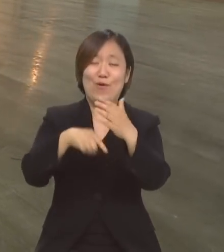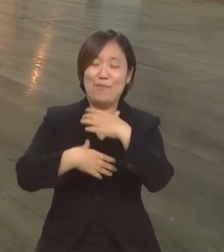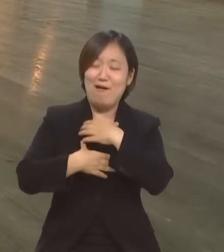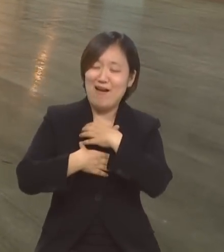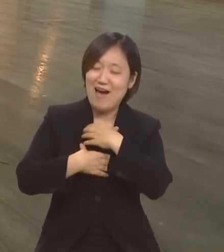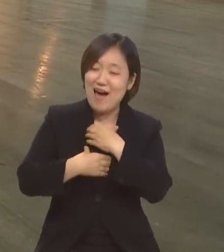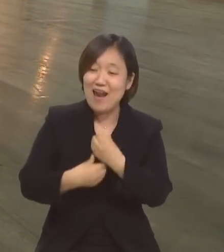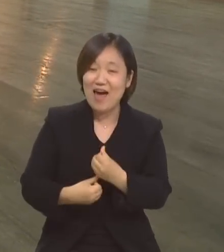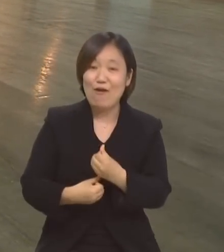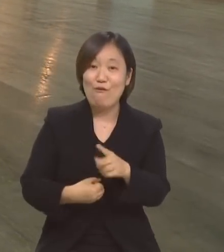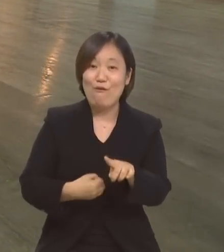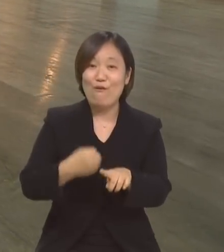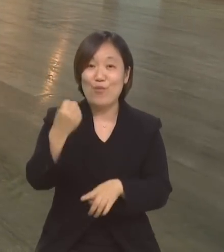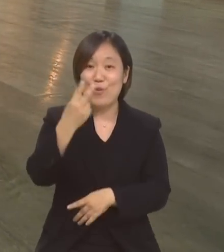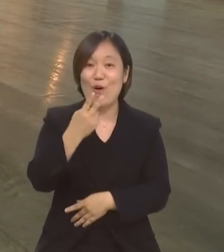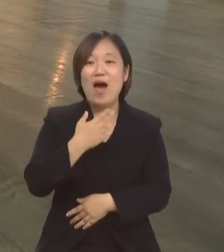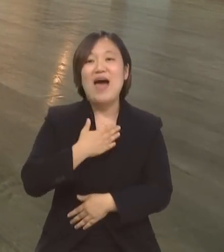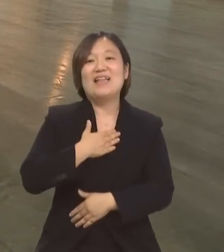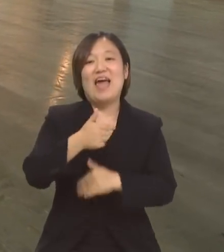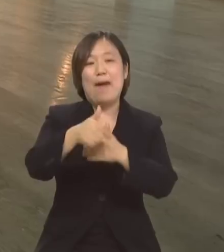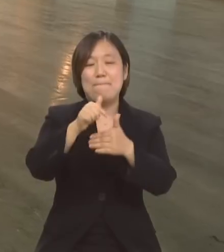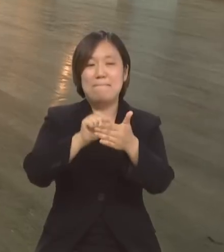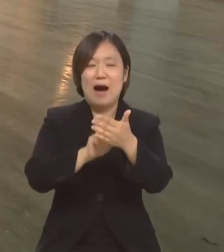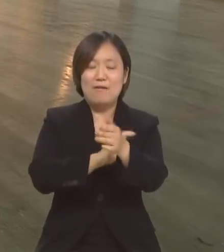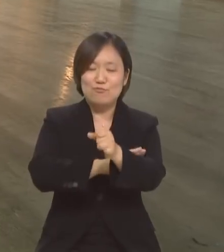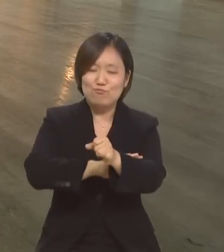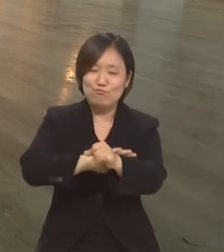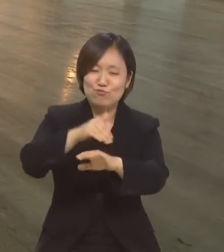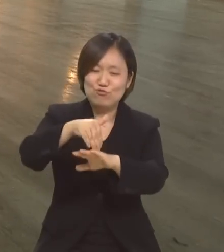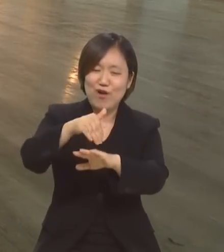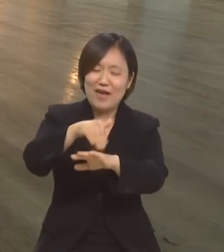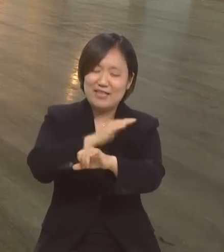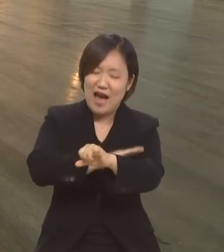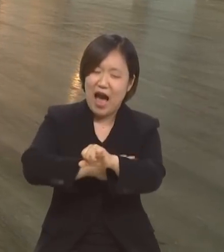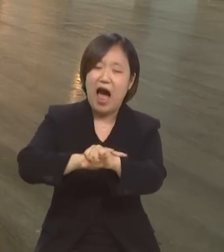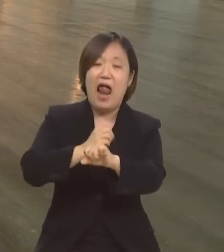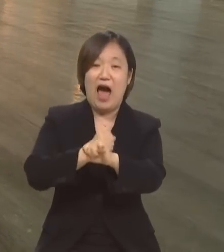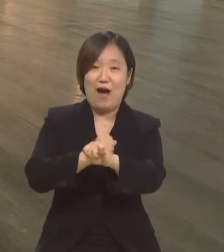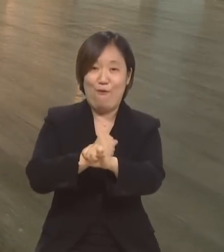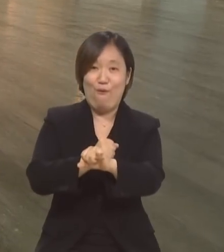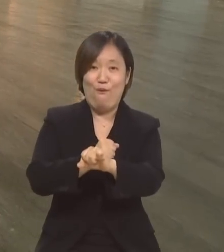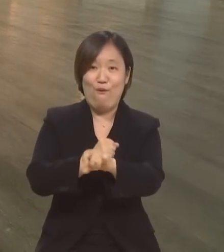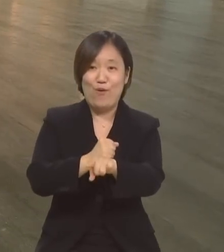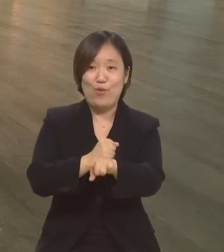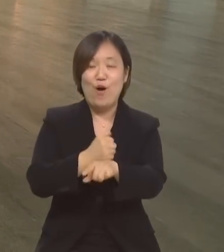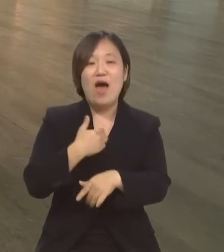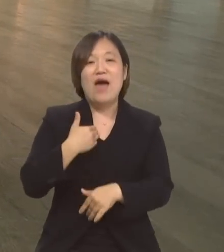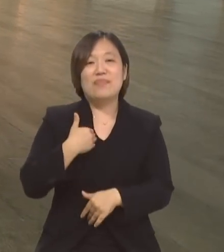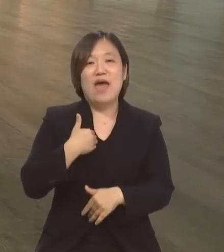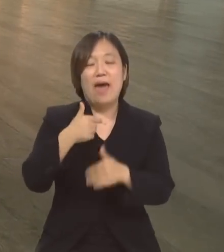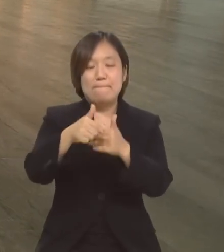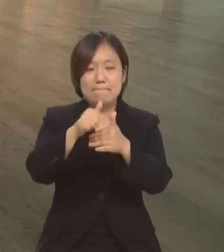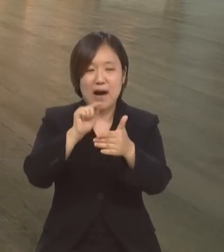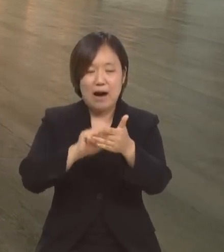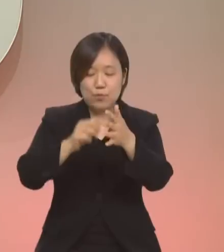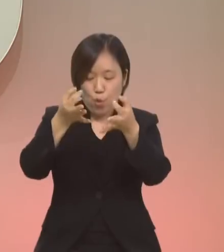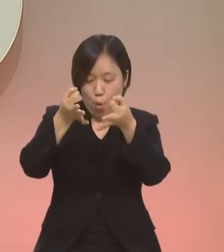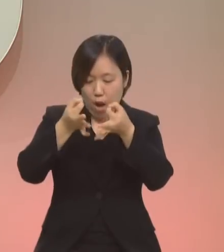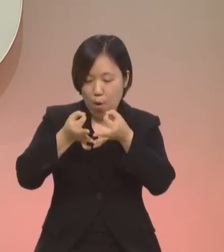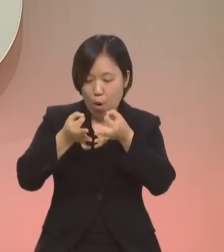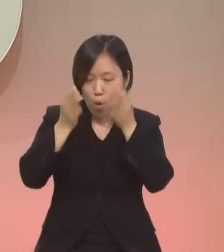내 마음을 잘 닦고 그리고 내 마음을 잘 공부해 나아간다면